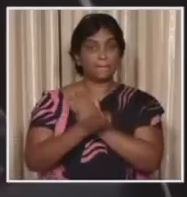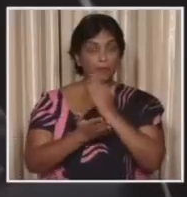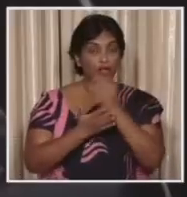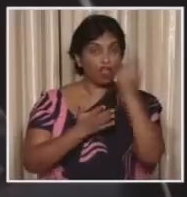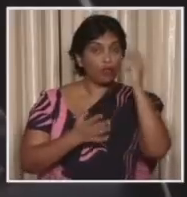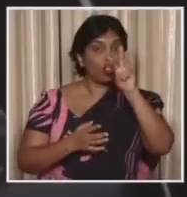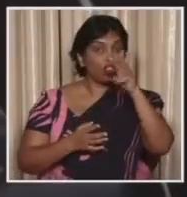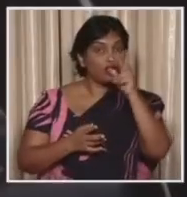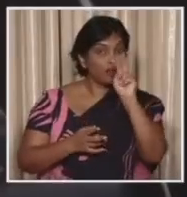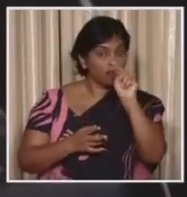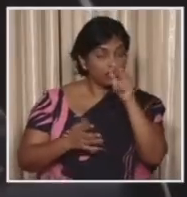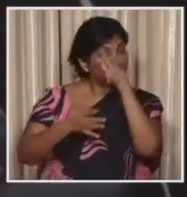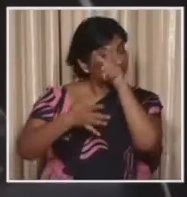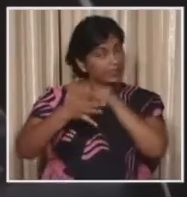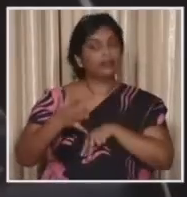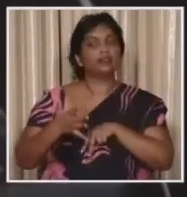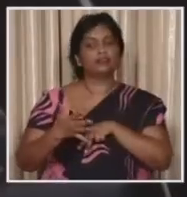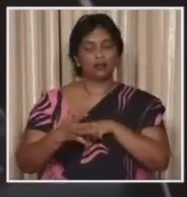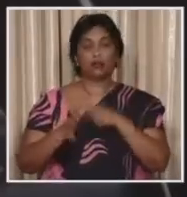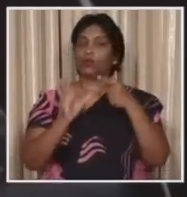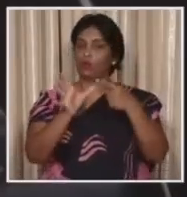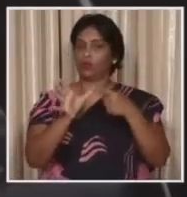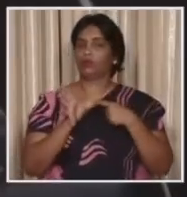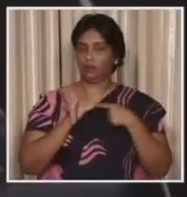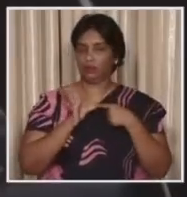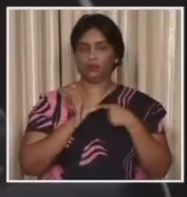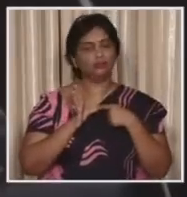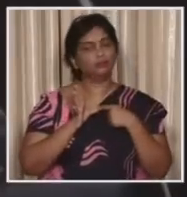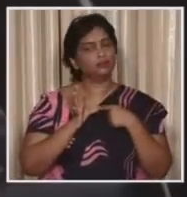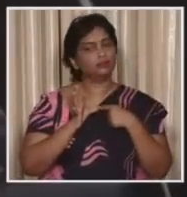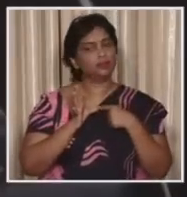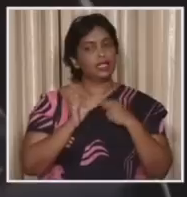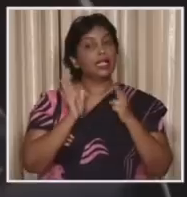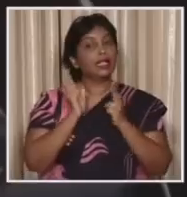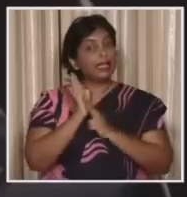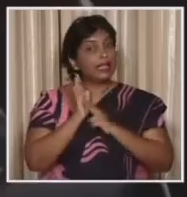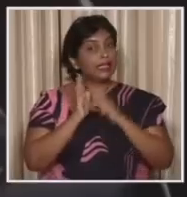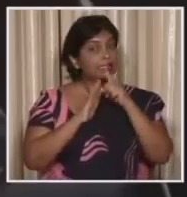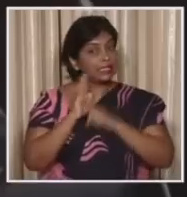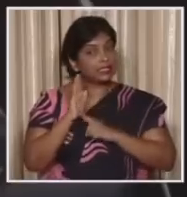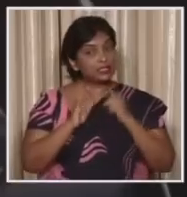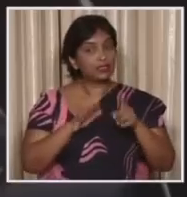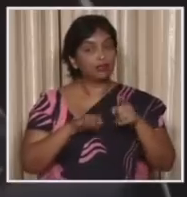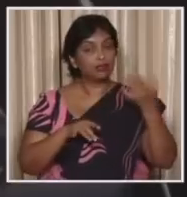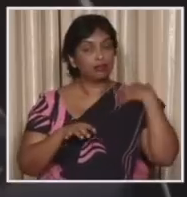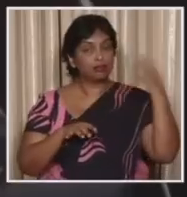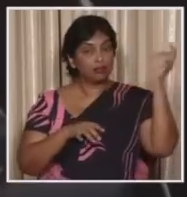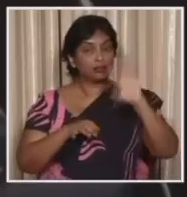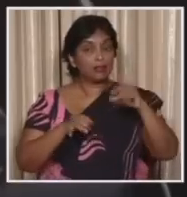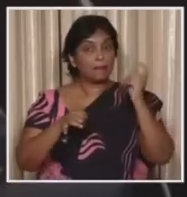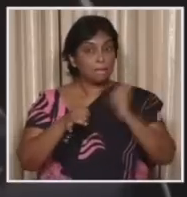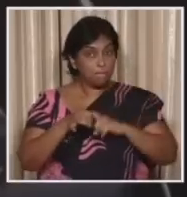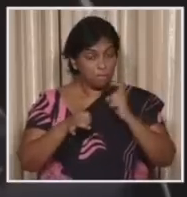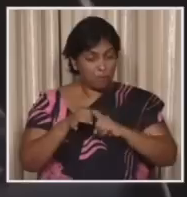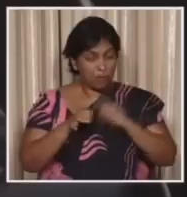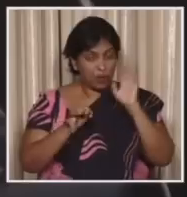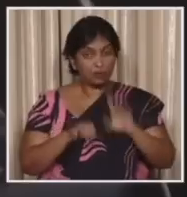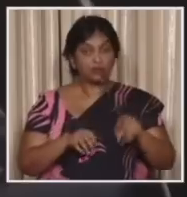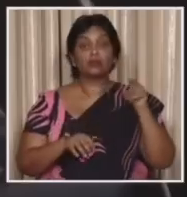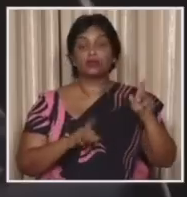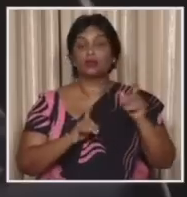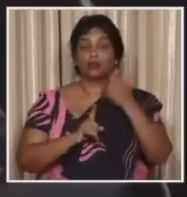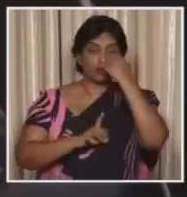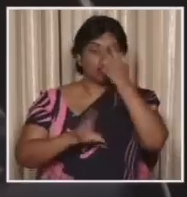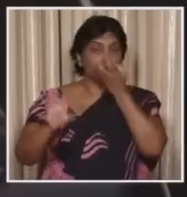320 කියවලා ඔබතුමා මට පිළිතුරු දෙන්න. නිලාන්ත ජයවර්ධනව මෙතෙන්ට ගෙනල්ලා ප්‍රශ්නයක් කරොත් මේ